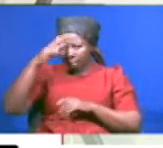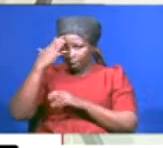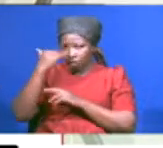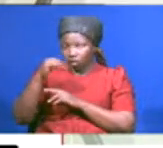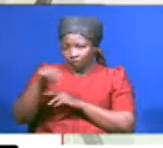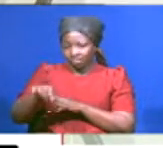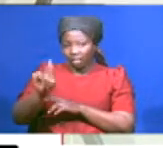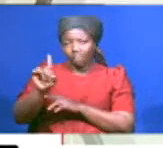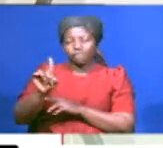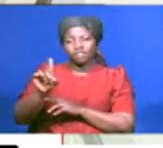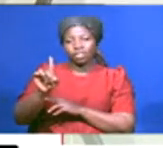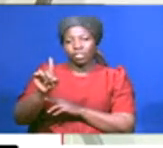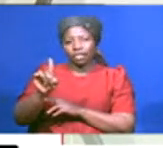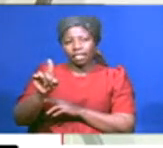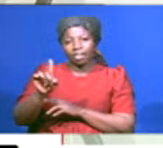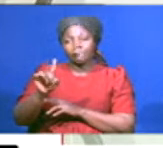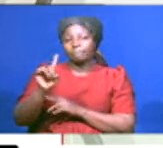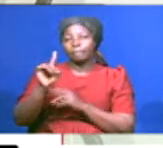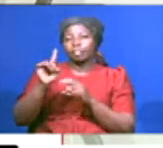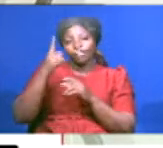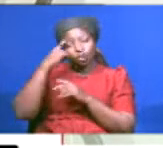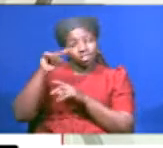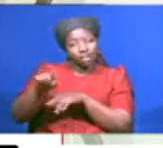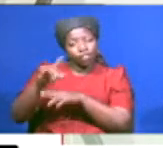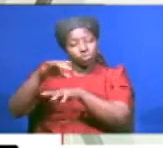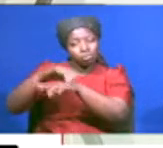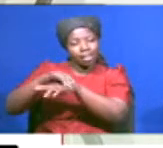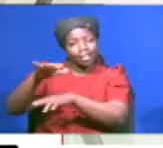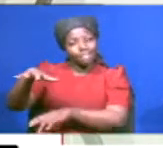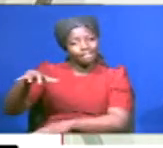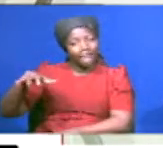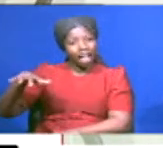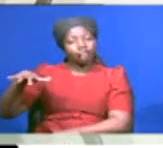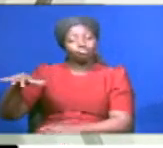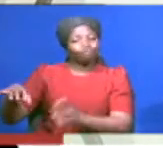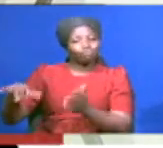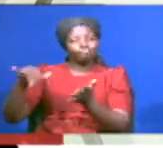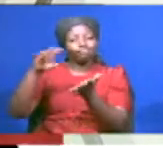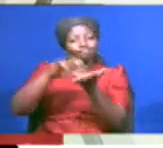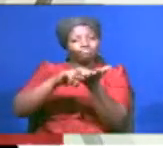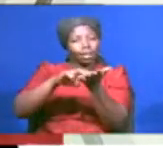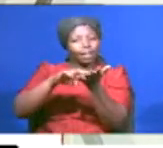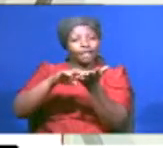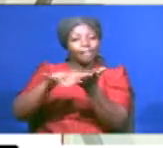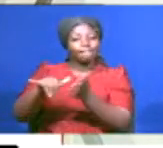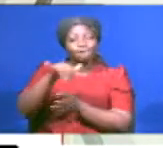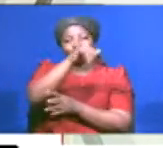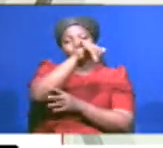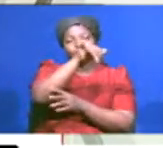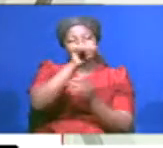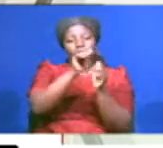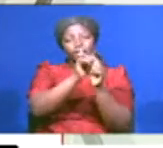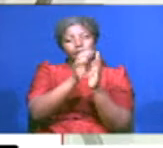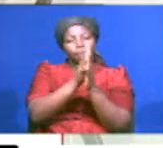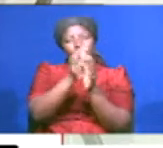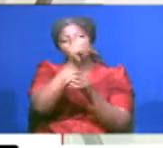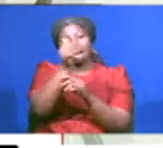yeye. Ili apate nauli ya ndege, na pesa nyingine za matumizi, uko